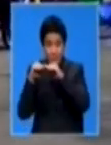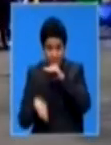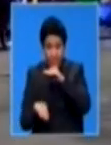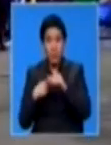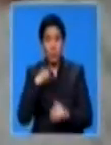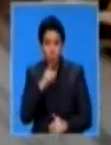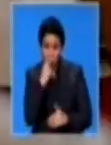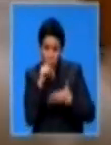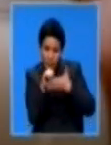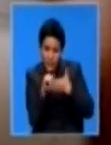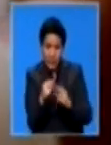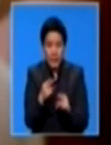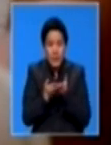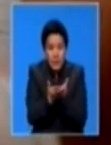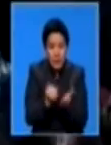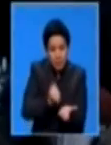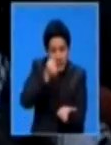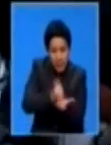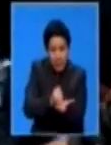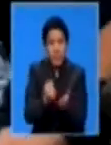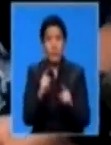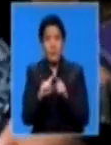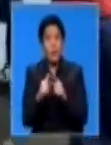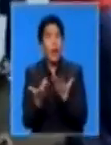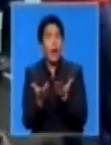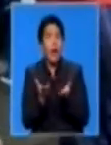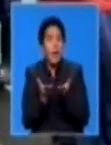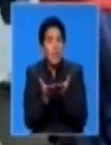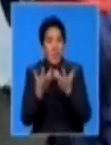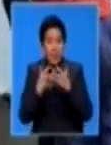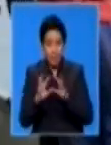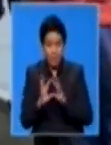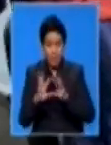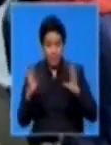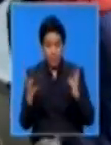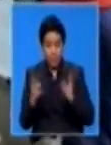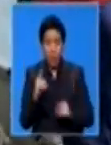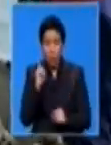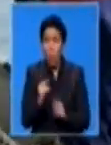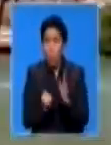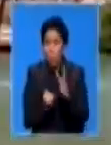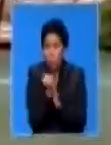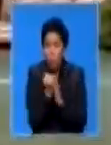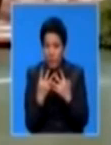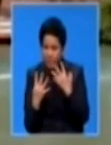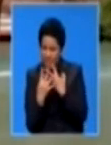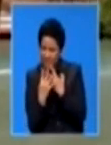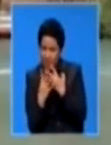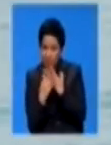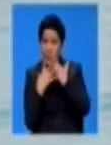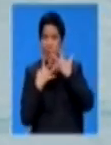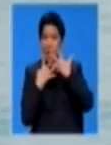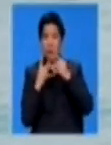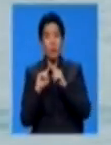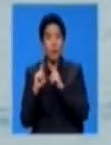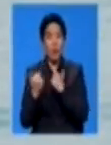องของการจดทะเบียนเรือการใช้เครื่องมือที่ถูกต้องนะครับในส่วนของประมงขนาดเล็กประมงพื้นบ้าน